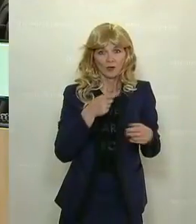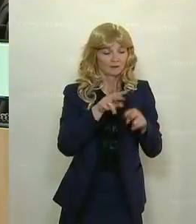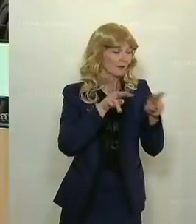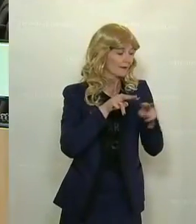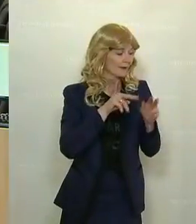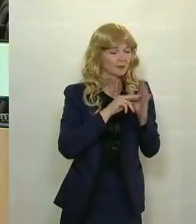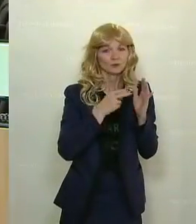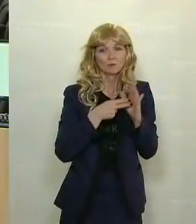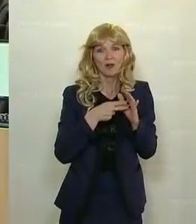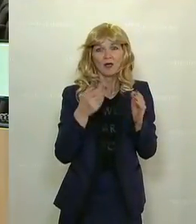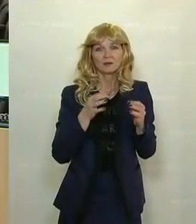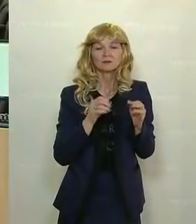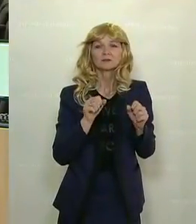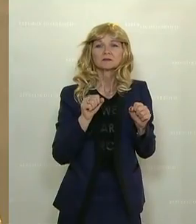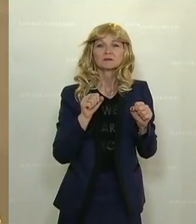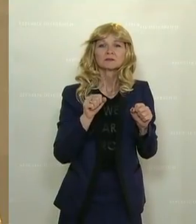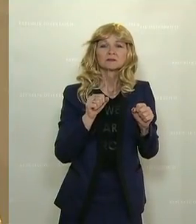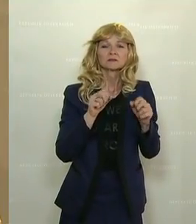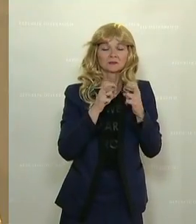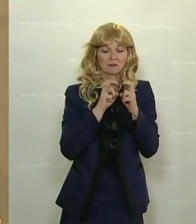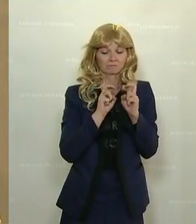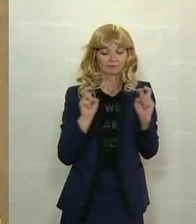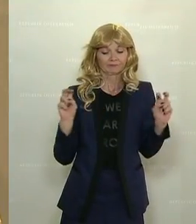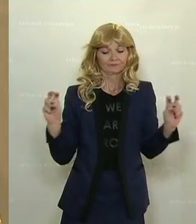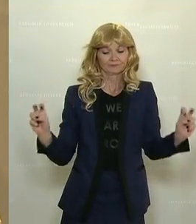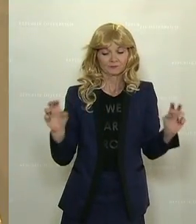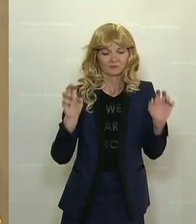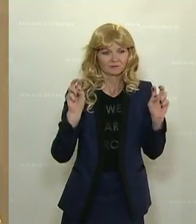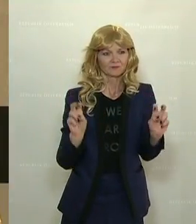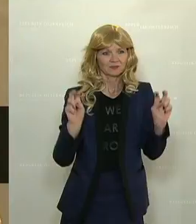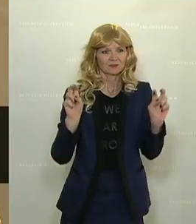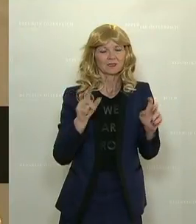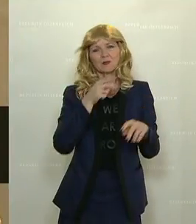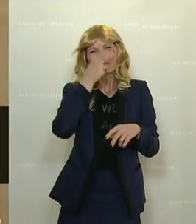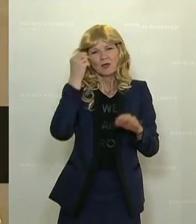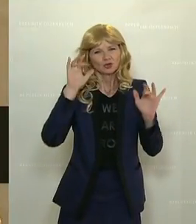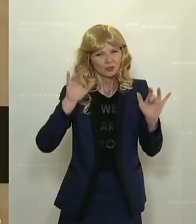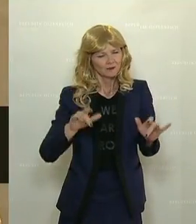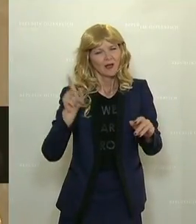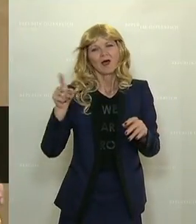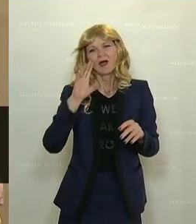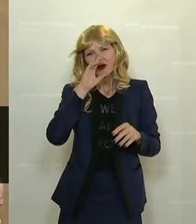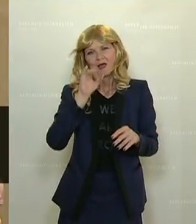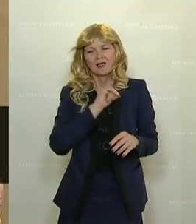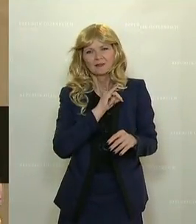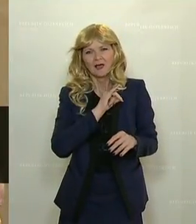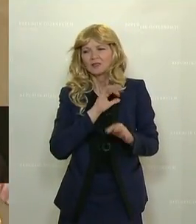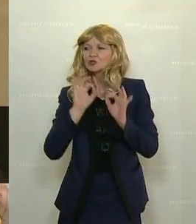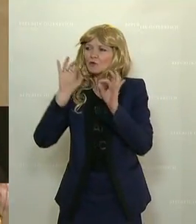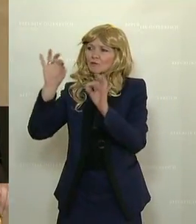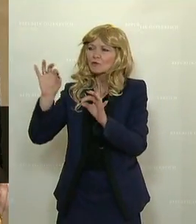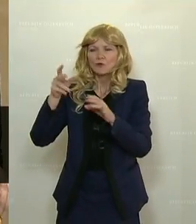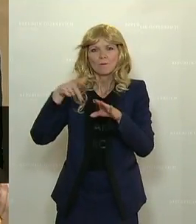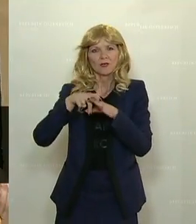Menschen Platz genommen haben, die sich wirklich für die Interessen, für die Bedürfnisse der Bevölkerung interessieren. Herzlichen Dank für die